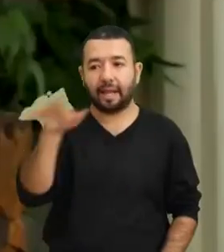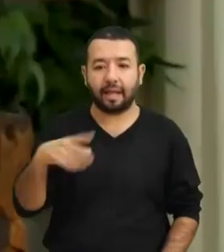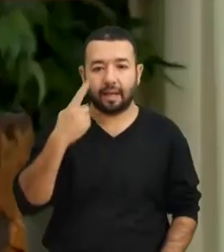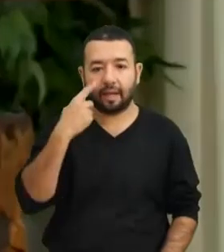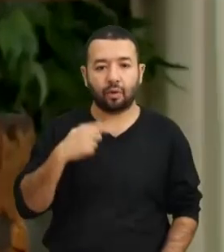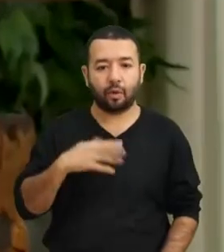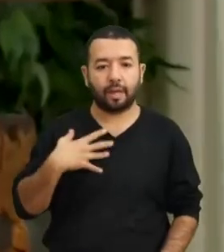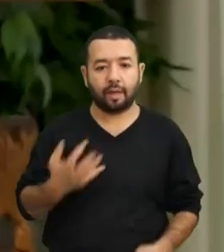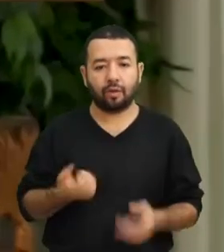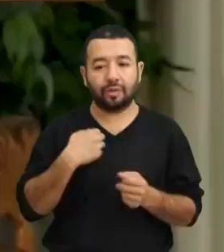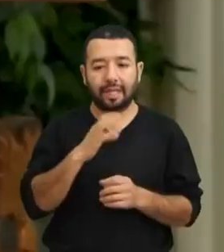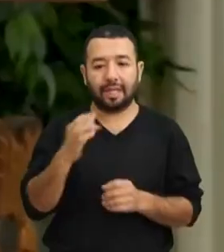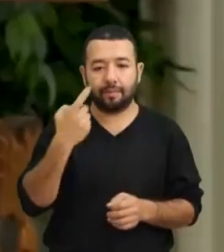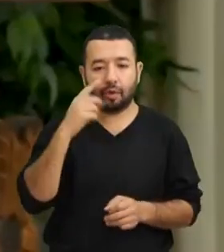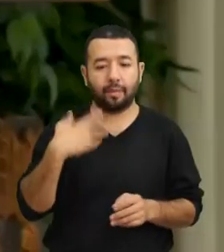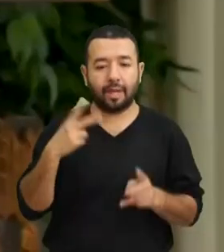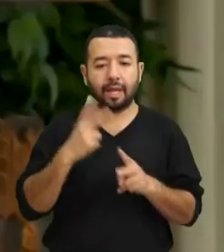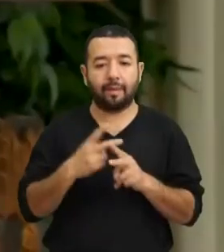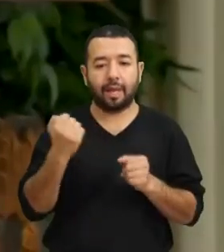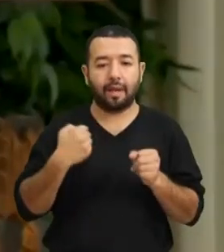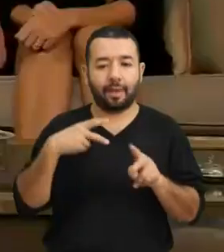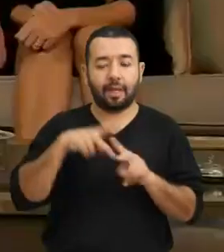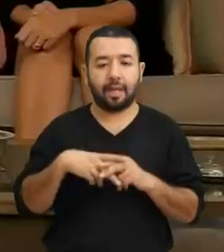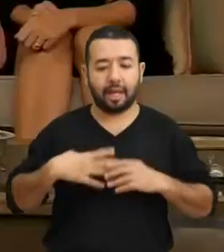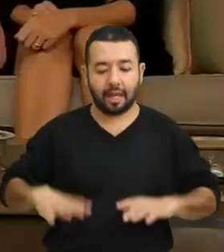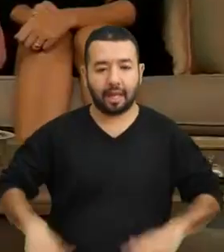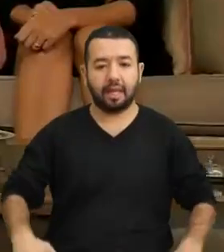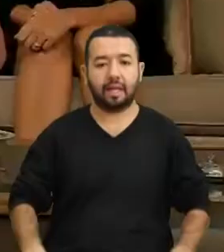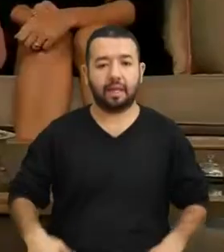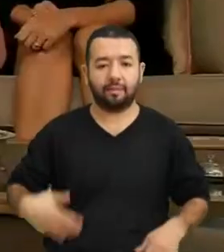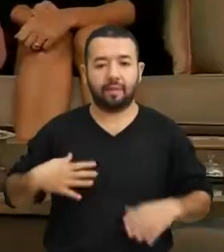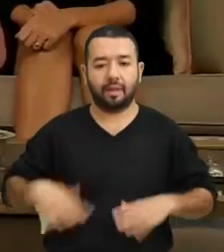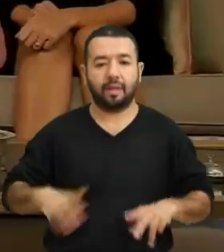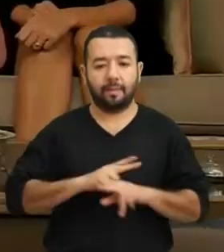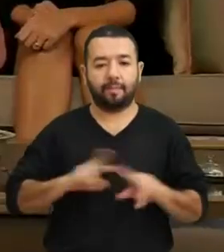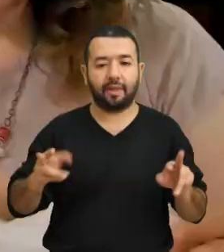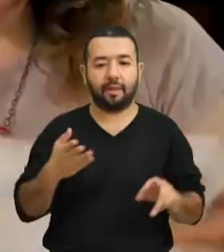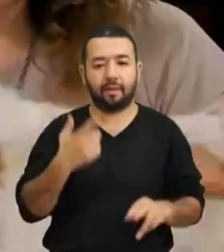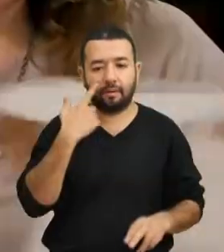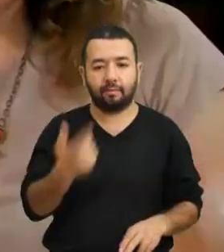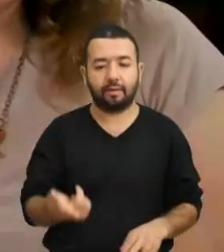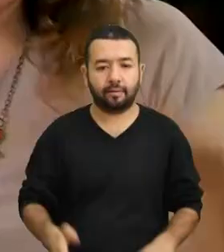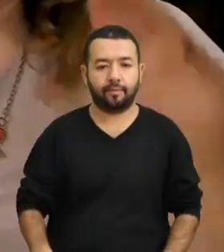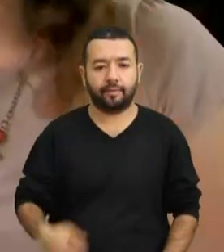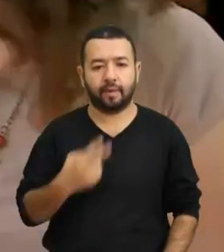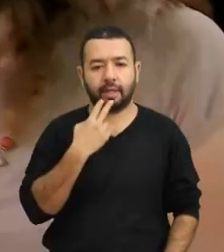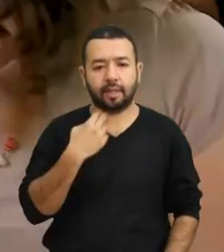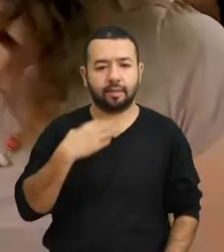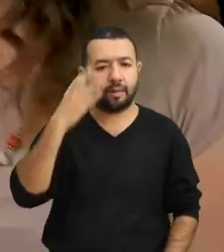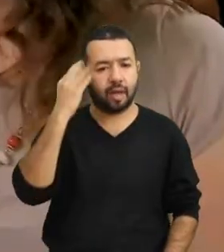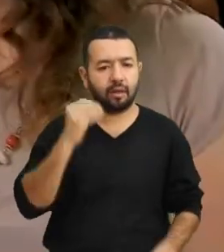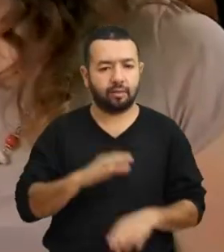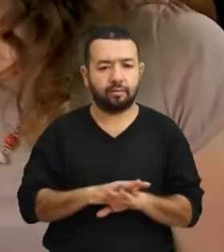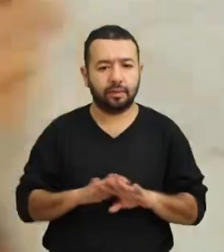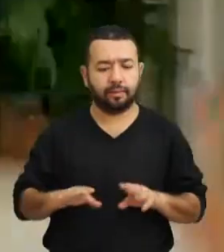kimse yoktu. Ben de kimseyi görünmeden hemen arabaya bineyim, eteğimi giyeyim dedim ama etek bir kere boydan boya yırtılmıştı bakın. Kızım anladık